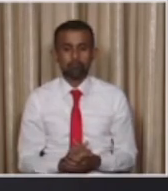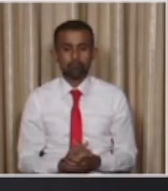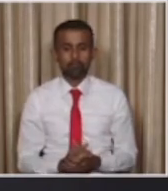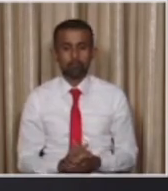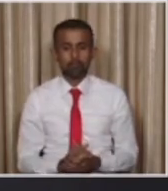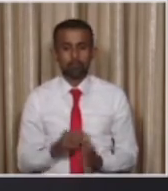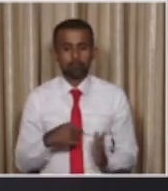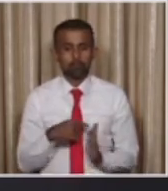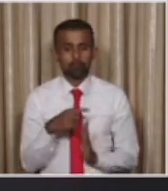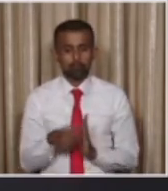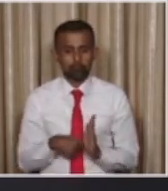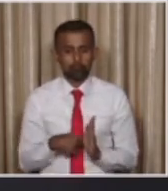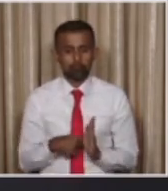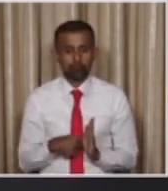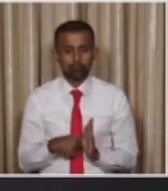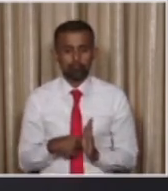මේ රටේ